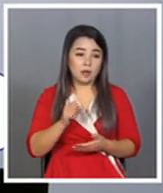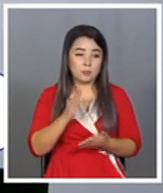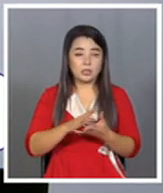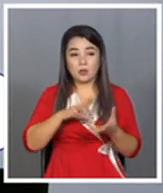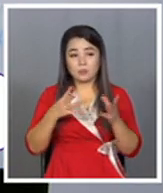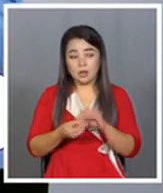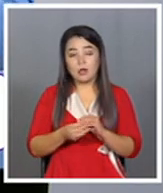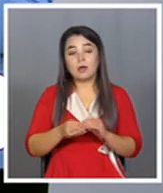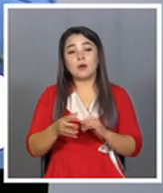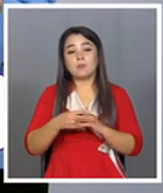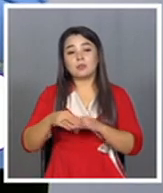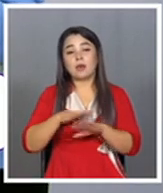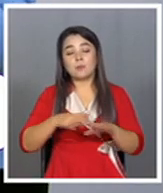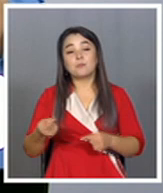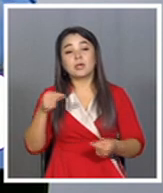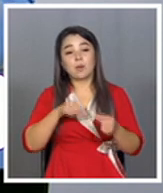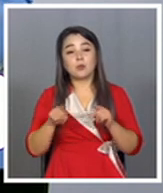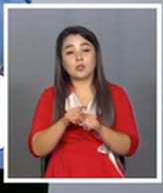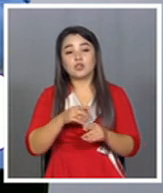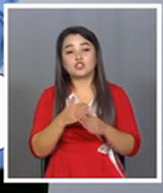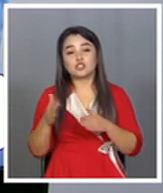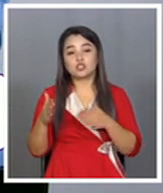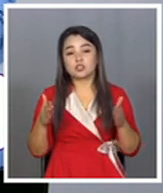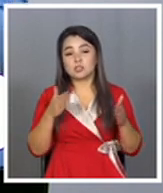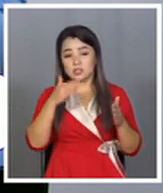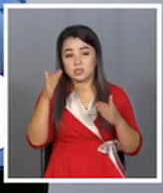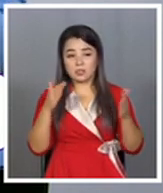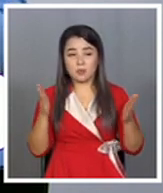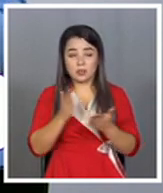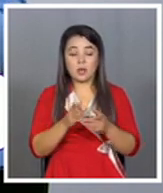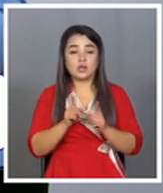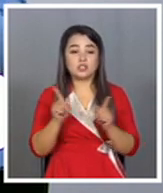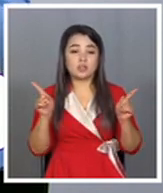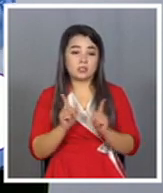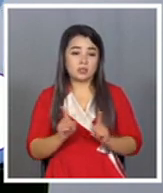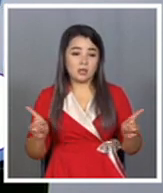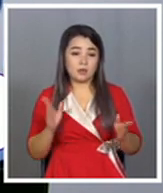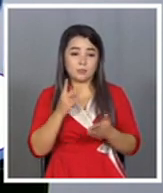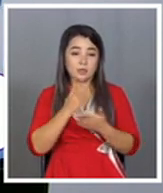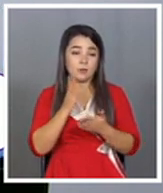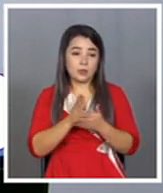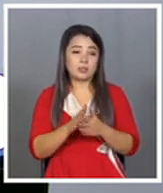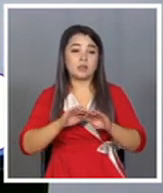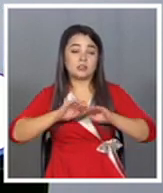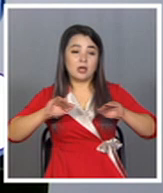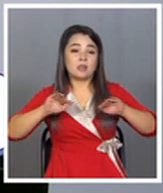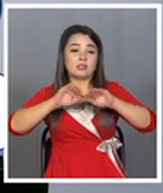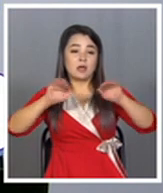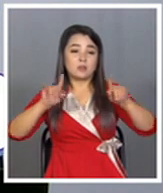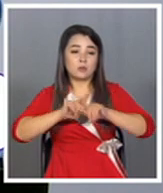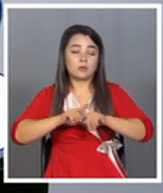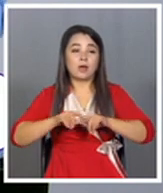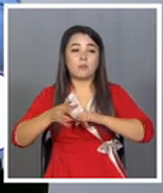бұл материктер бір-бірінен жылжиды. Көлденең бағытта. Яғни материктер бір-бірінен